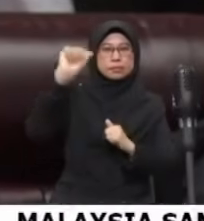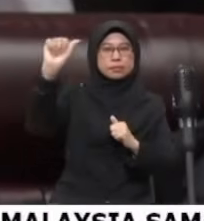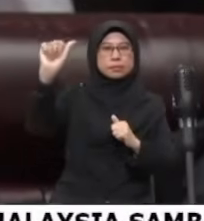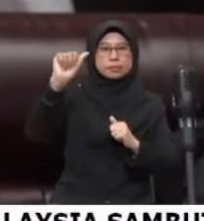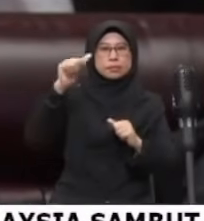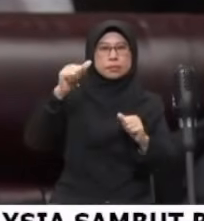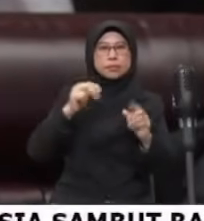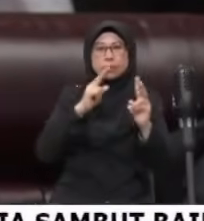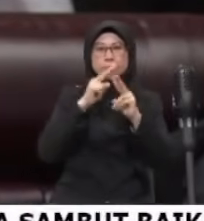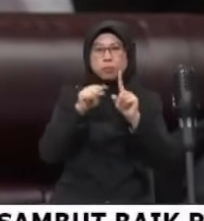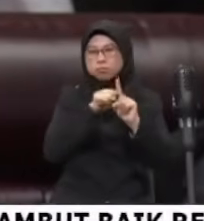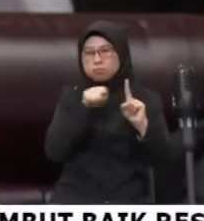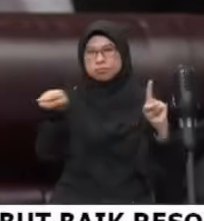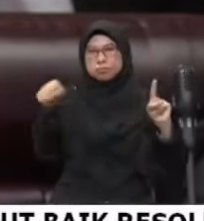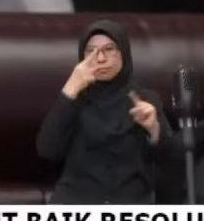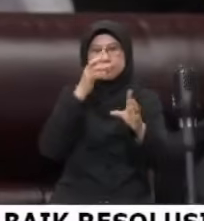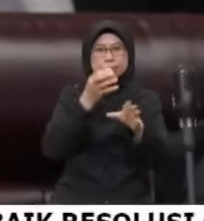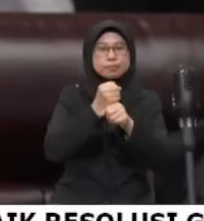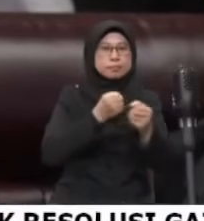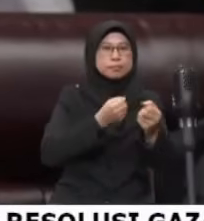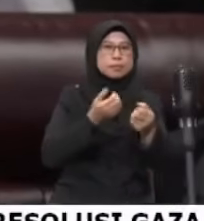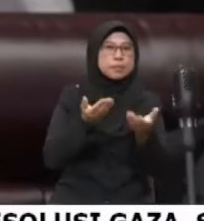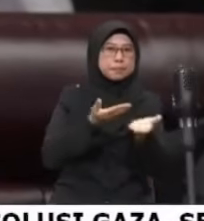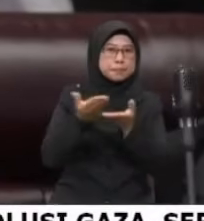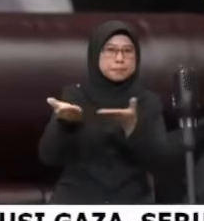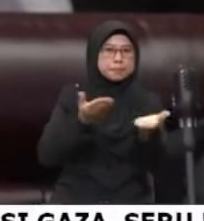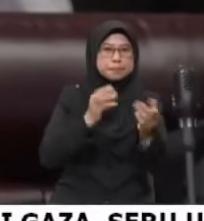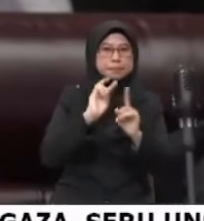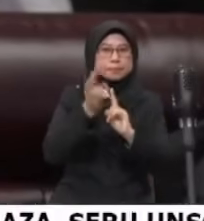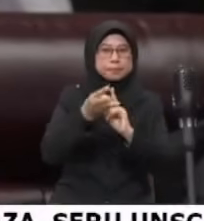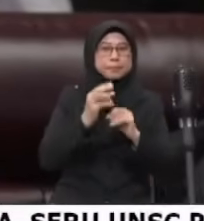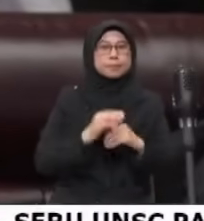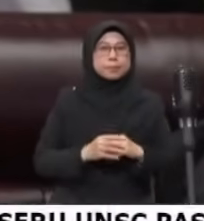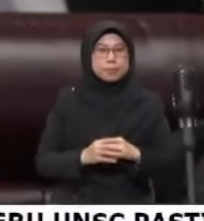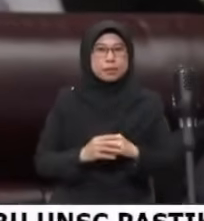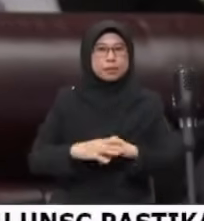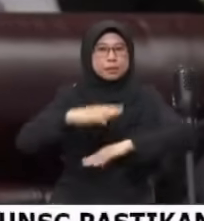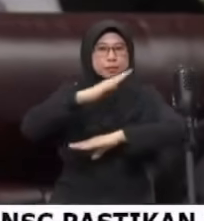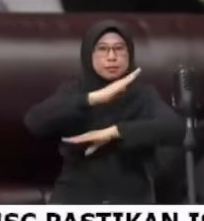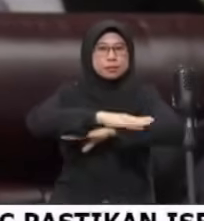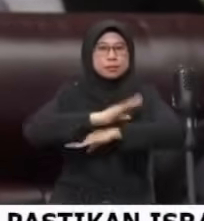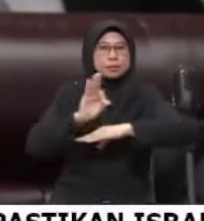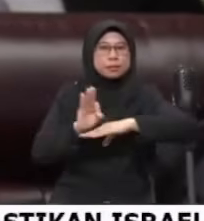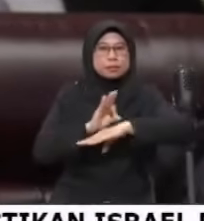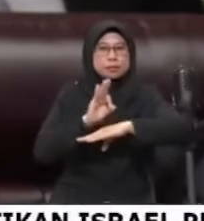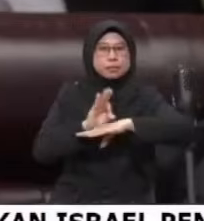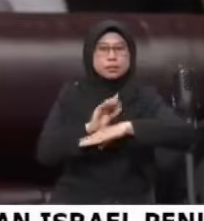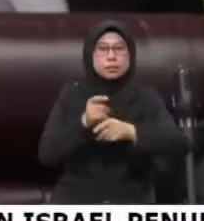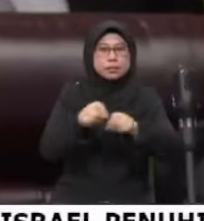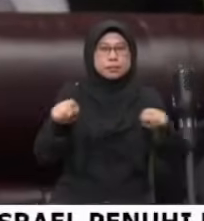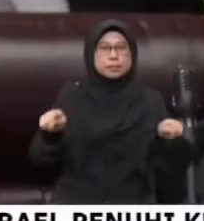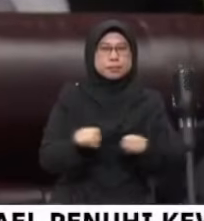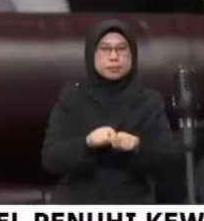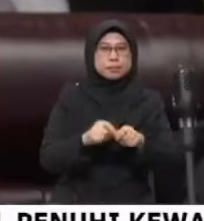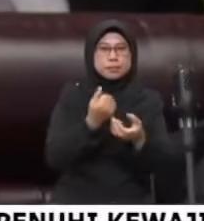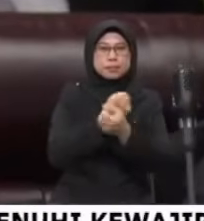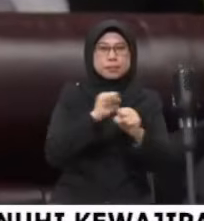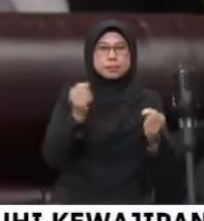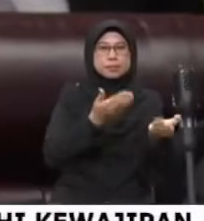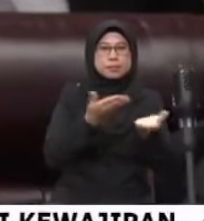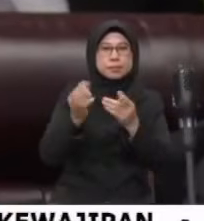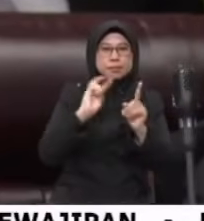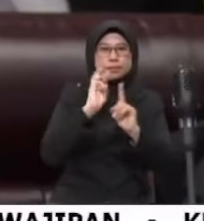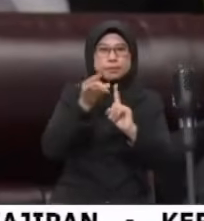kawasan pendalaman untuk mendapatkan perkhidmatan perkhidmatan JKM kaunter ini berfungsi sebagai tempat penyediaan perkhidmatan